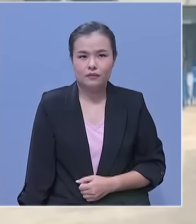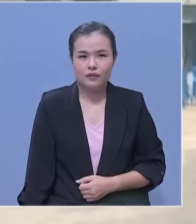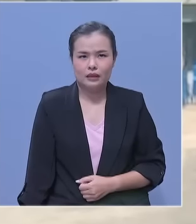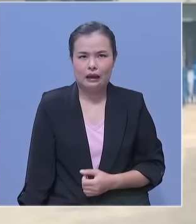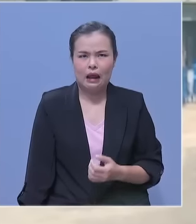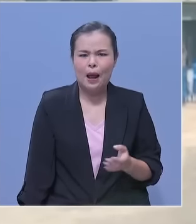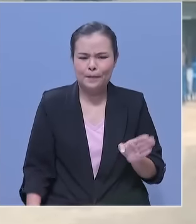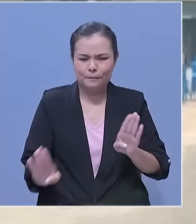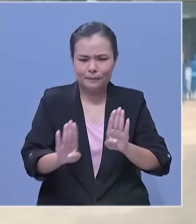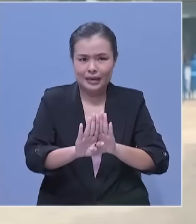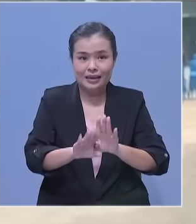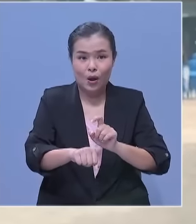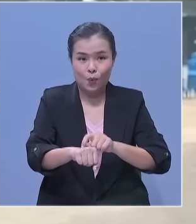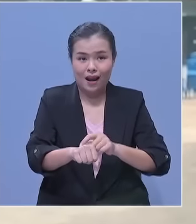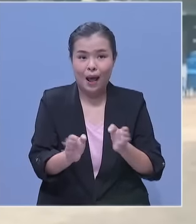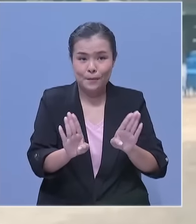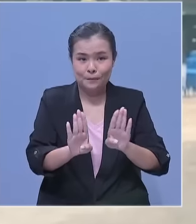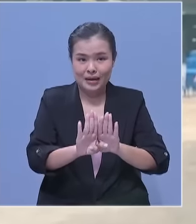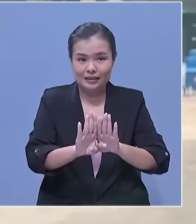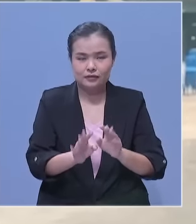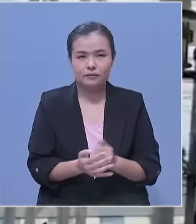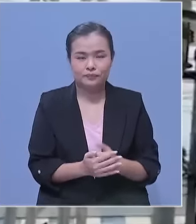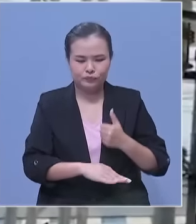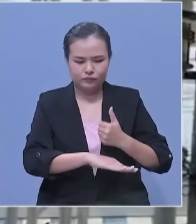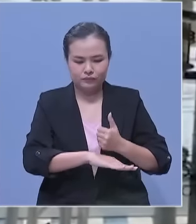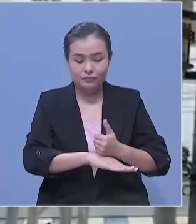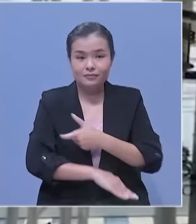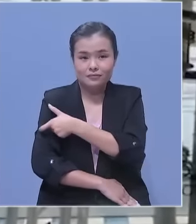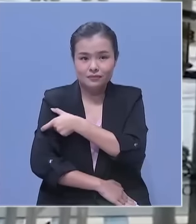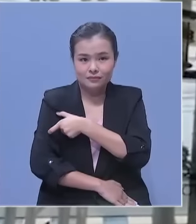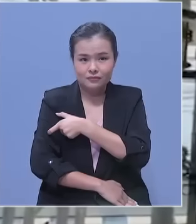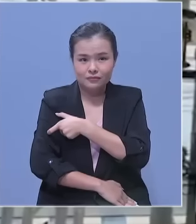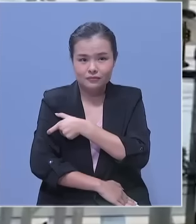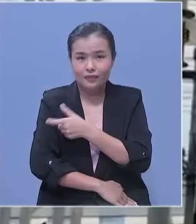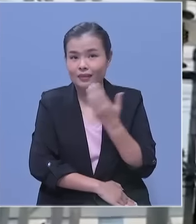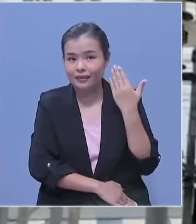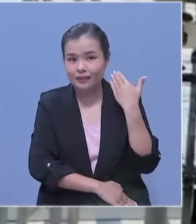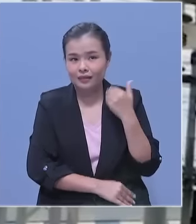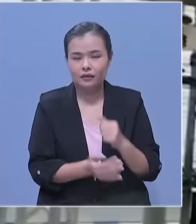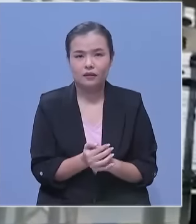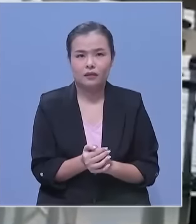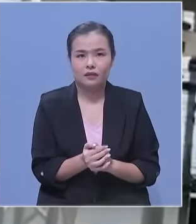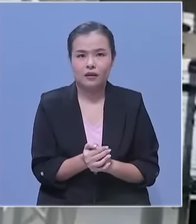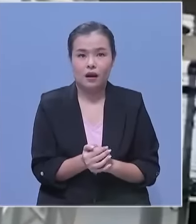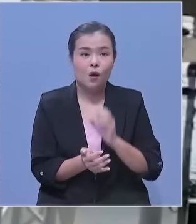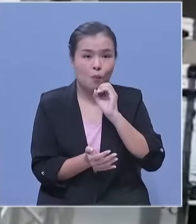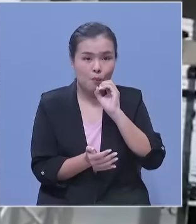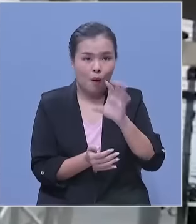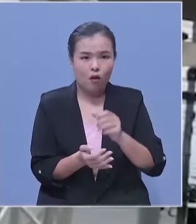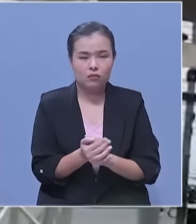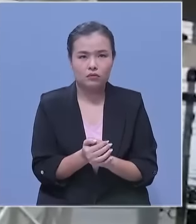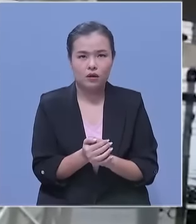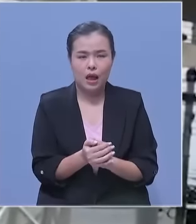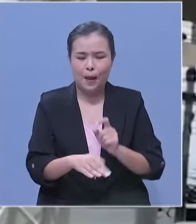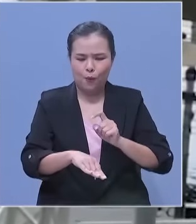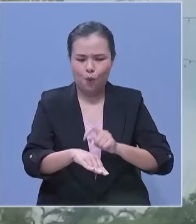ำลังจะปิดนี่หัวหน้ารปภ.บอกว่ารปภ.ที่เข้ากะวันนั้นน่ะบอกกับทางผู้เสียหายว่าหอก